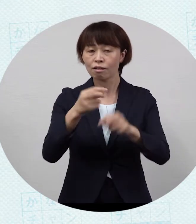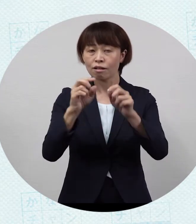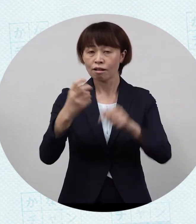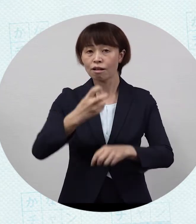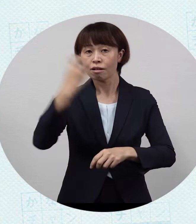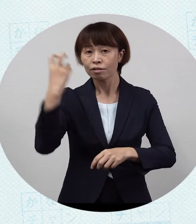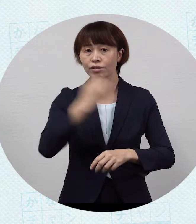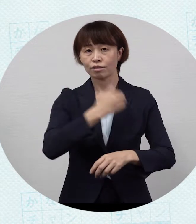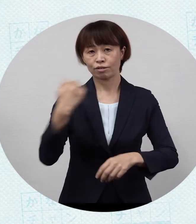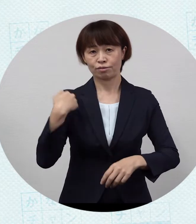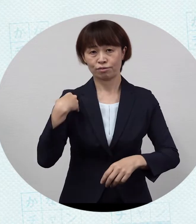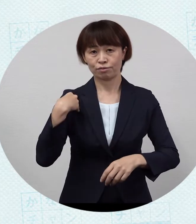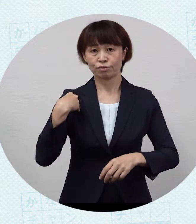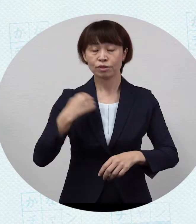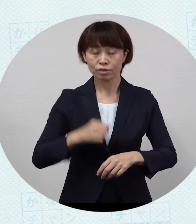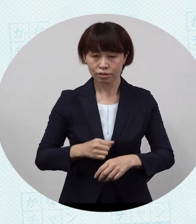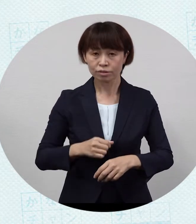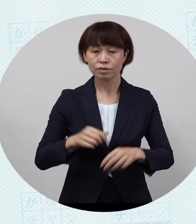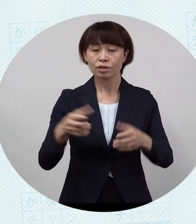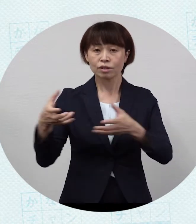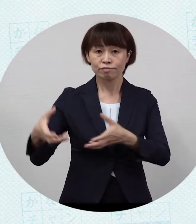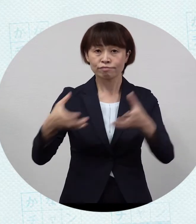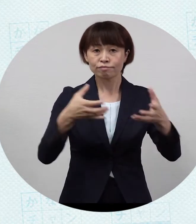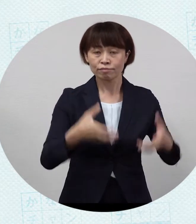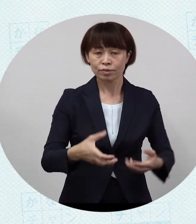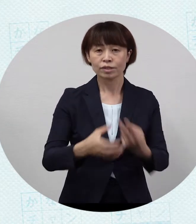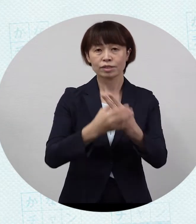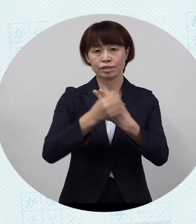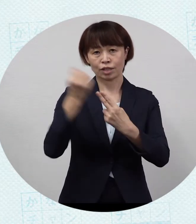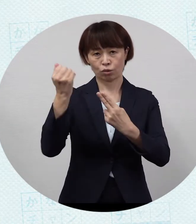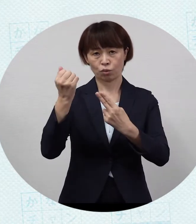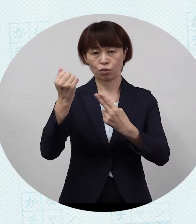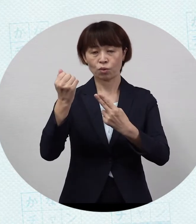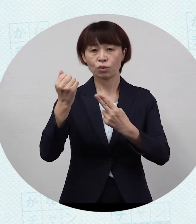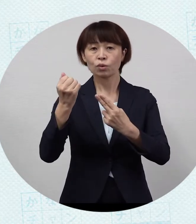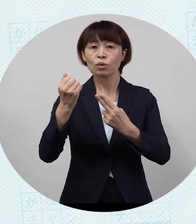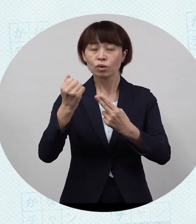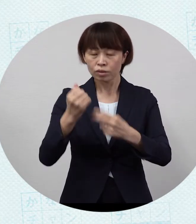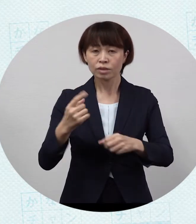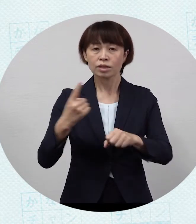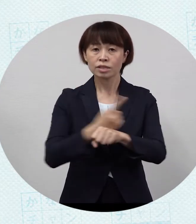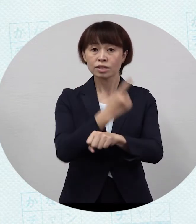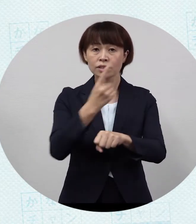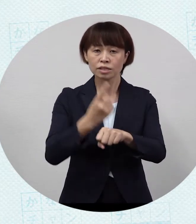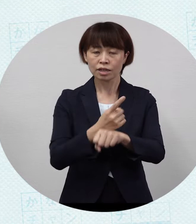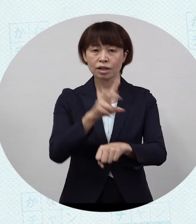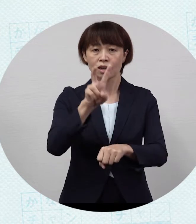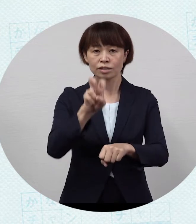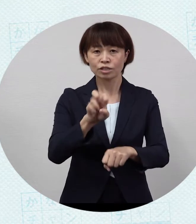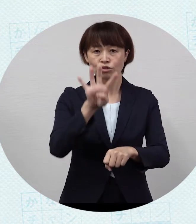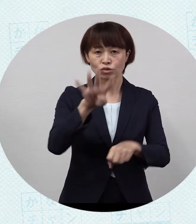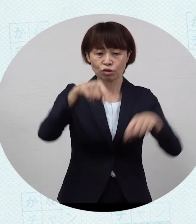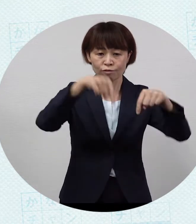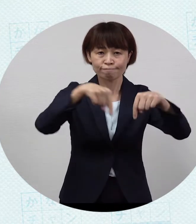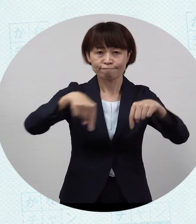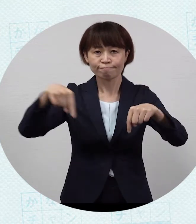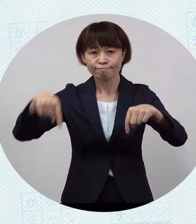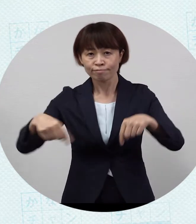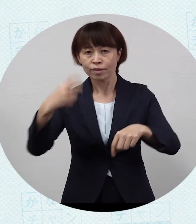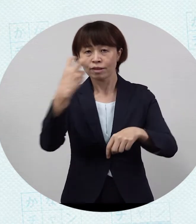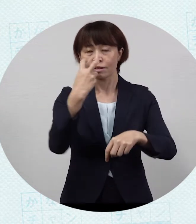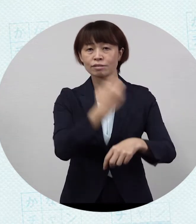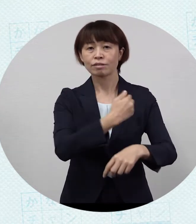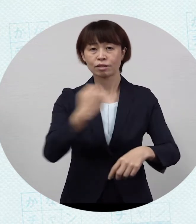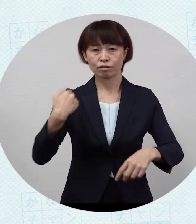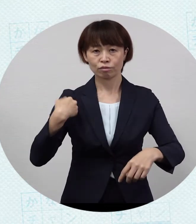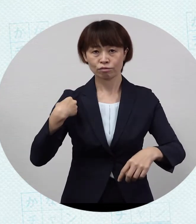ますね。そしてこれ一つワンセットでですね、21時間で24検体検出できるんです